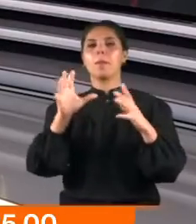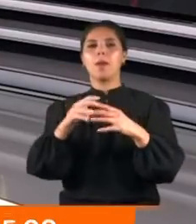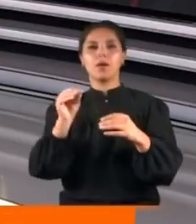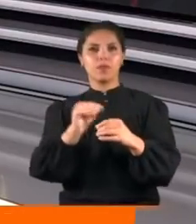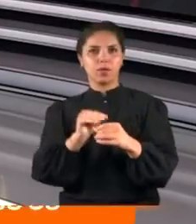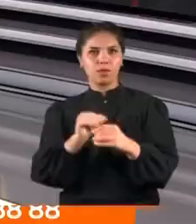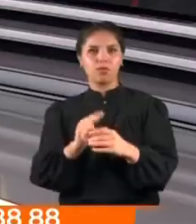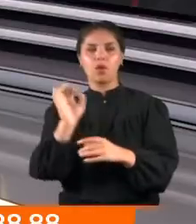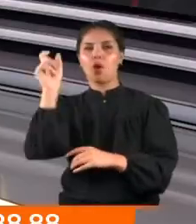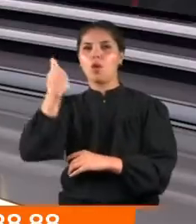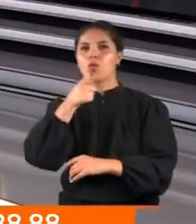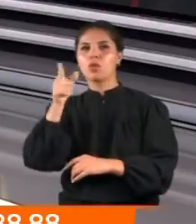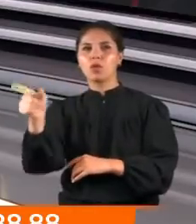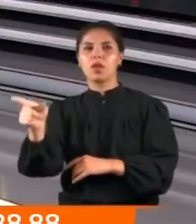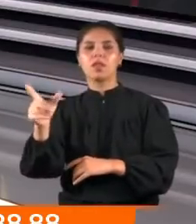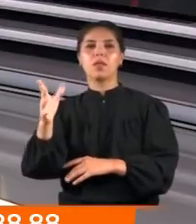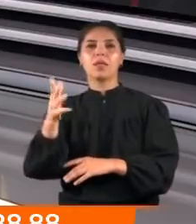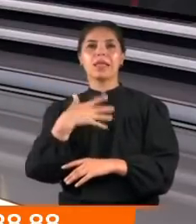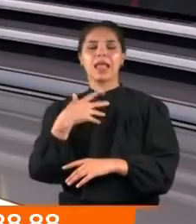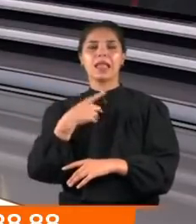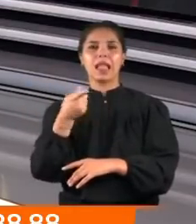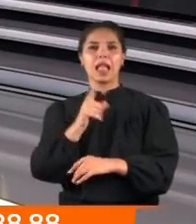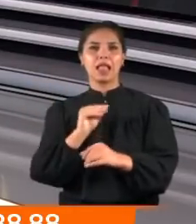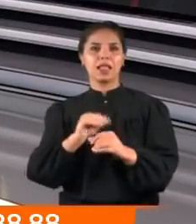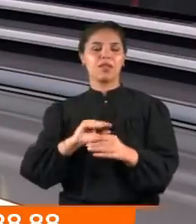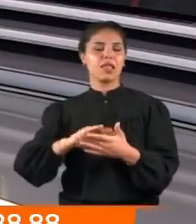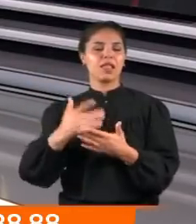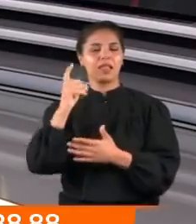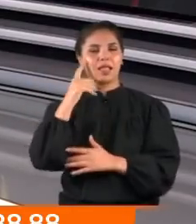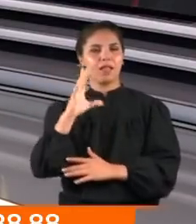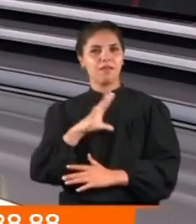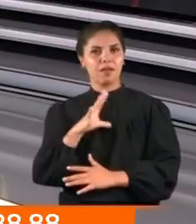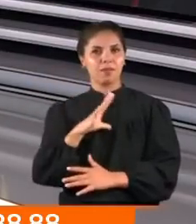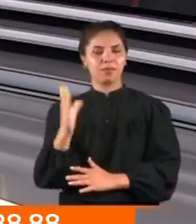bir yandan da Özgür Özel'in tavşan adaylık için istifa edeceği konuşuluyor.